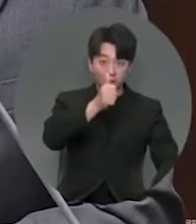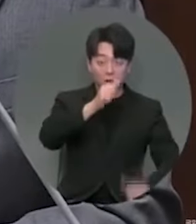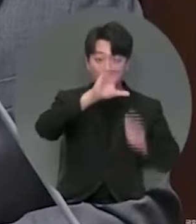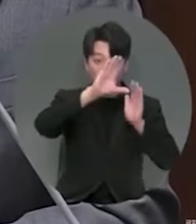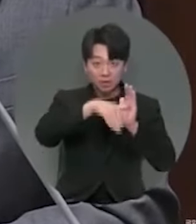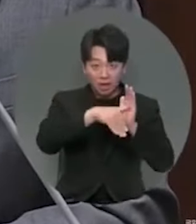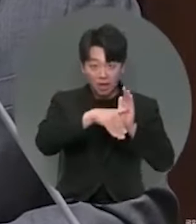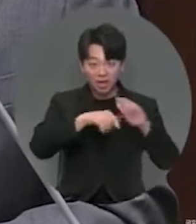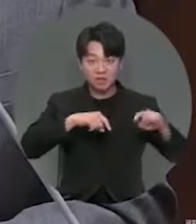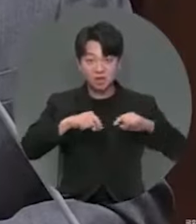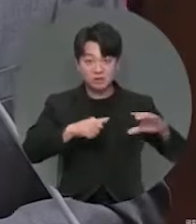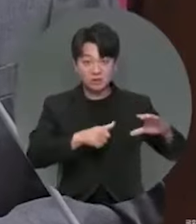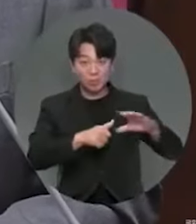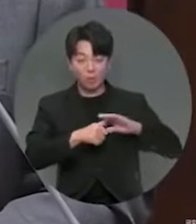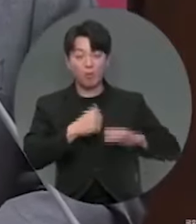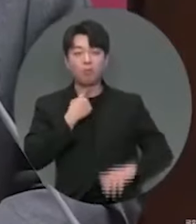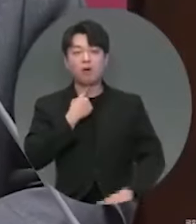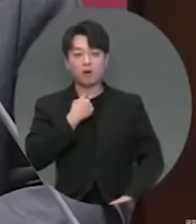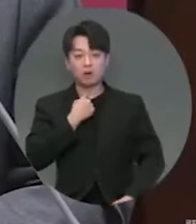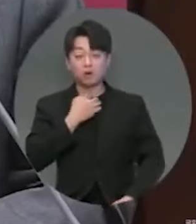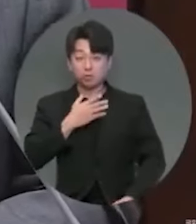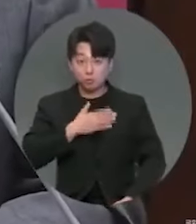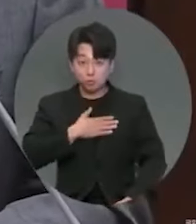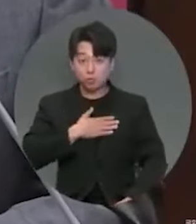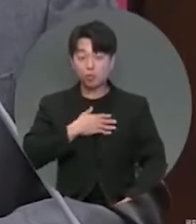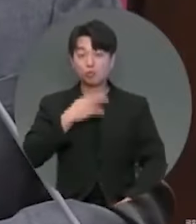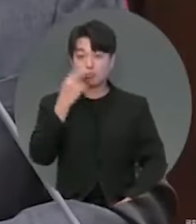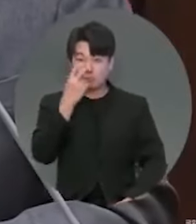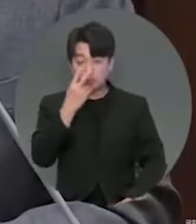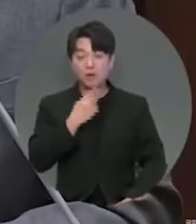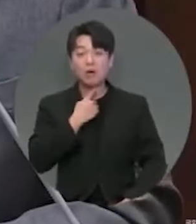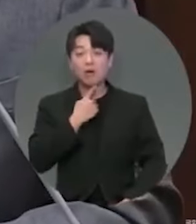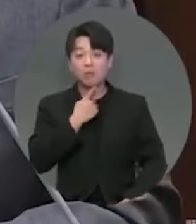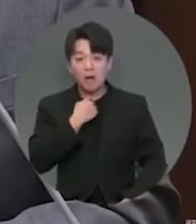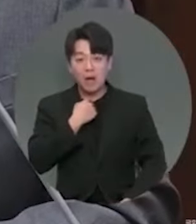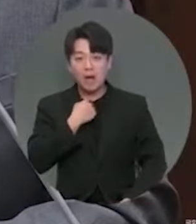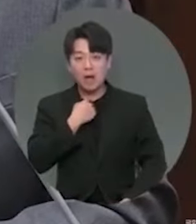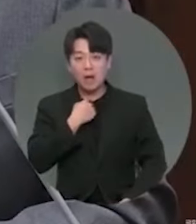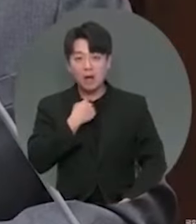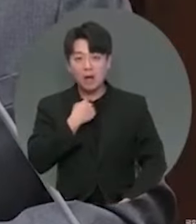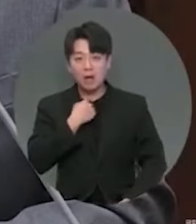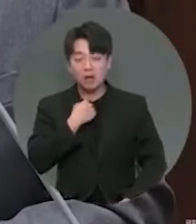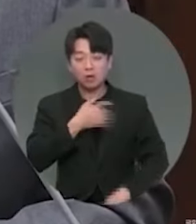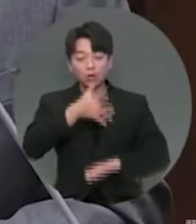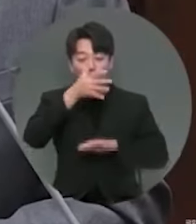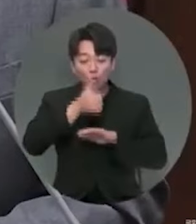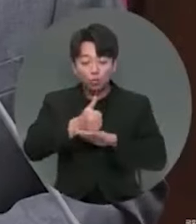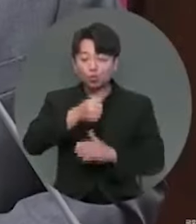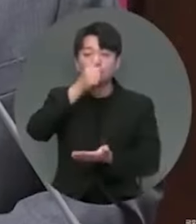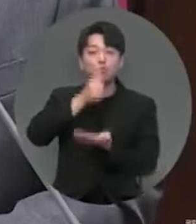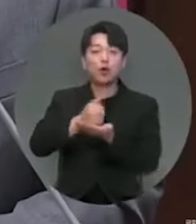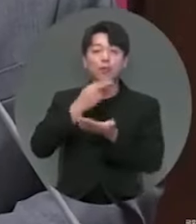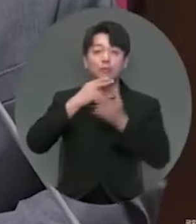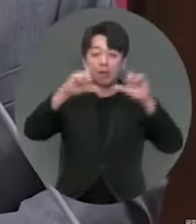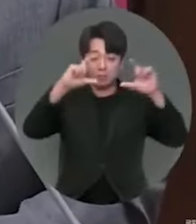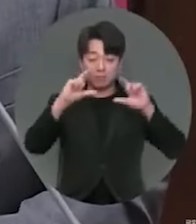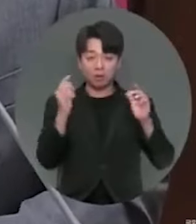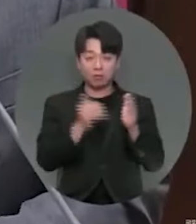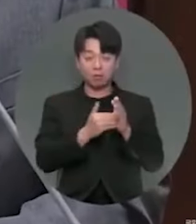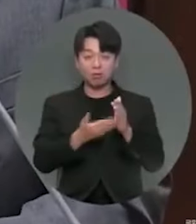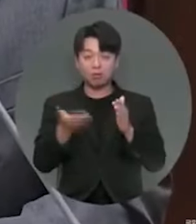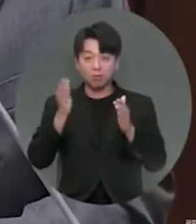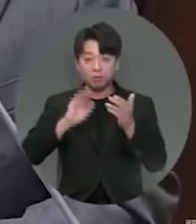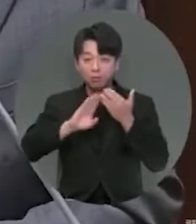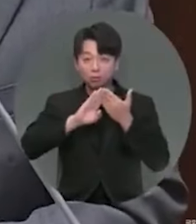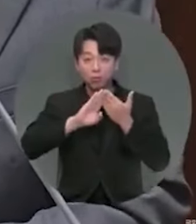정치보복의 피해자입니다. 저는 두 번의 수사를 통해서 강원랜드 채용비리 사건의 무혐의를 받았습니다. 그런데 어느 날 갑자기 문재인